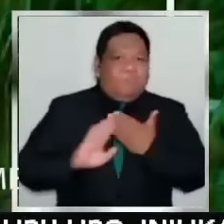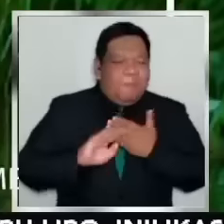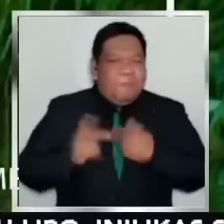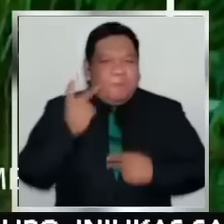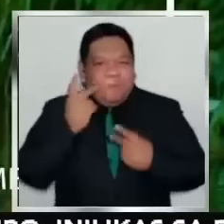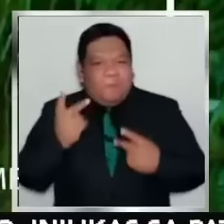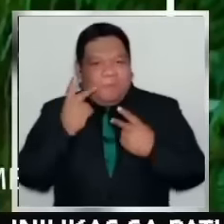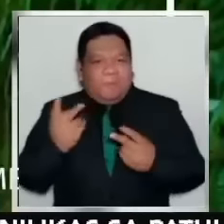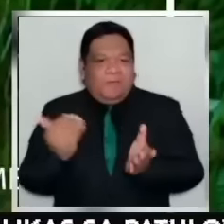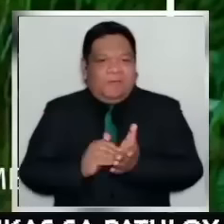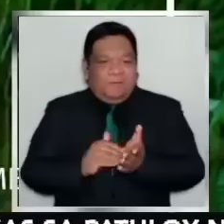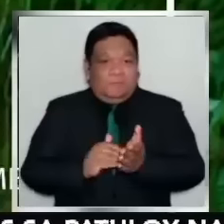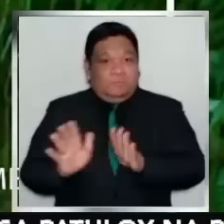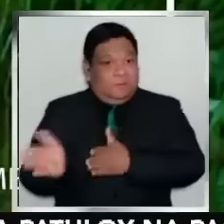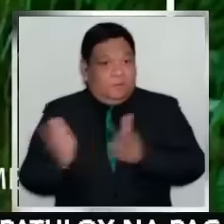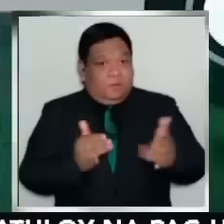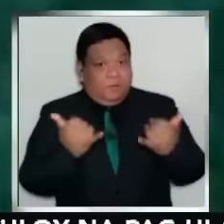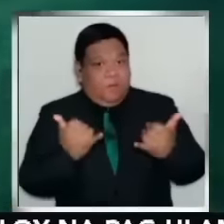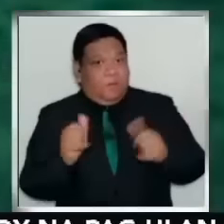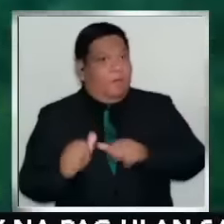Kaya tara na! Let's go!